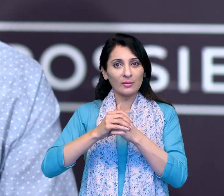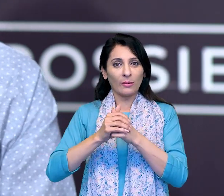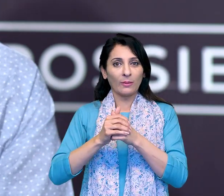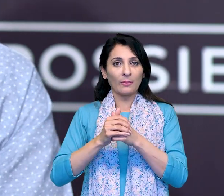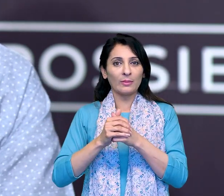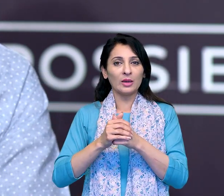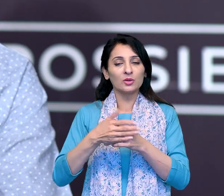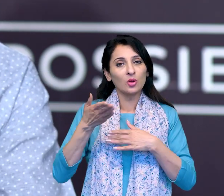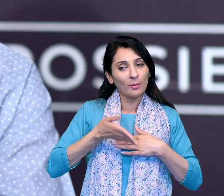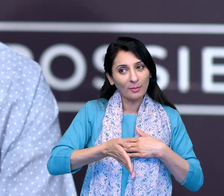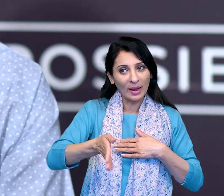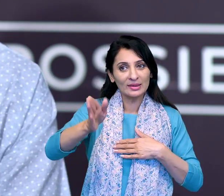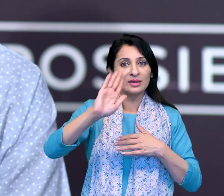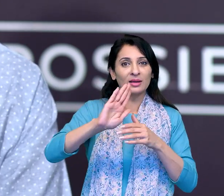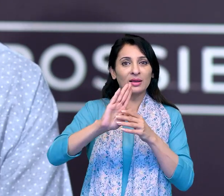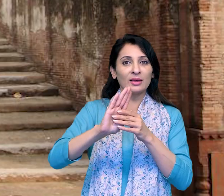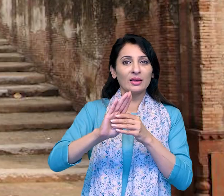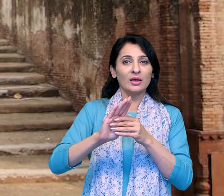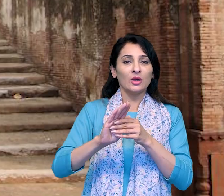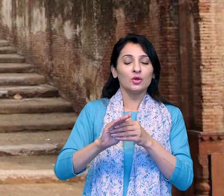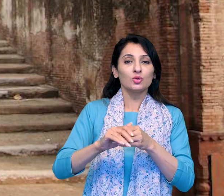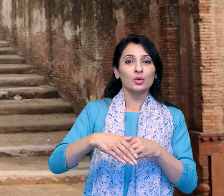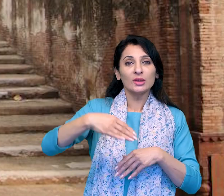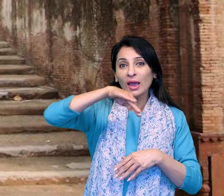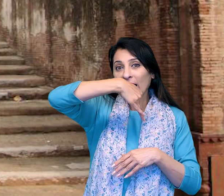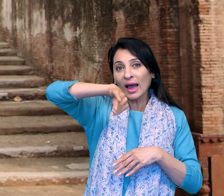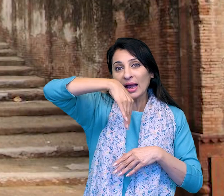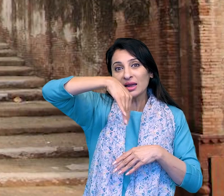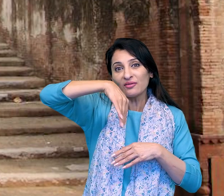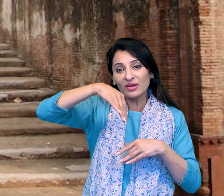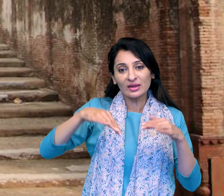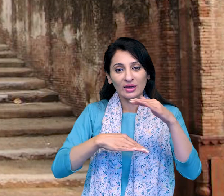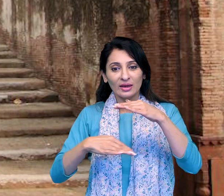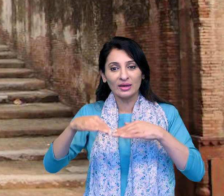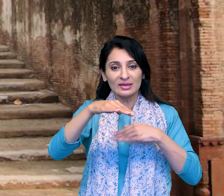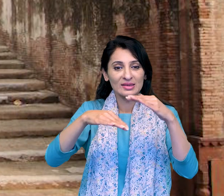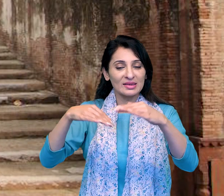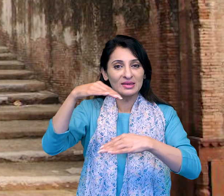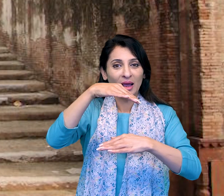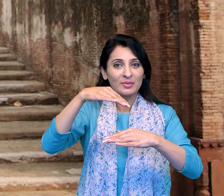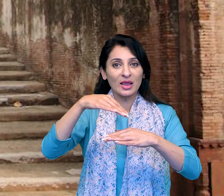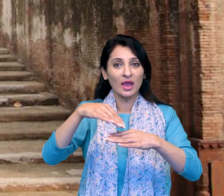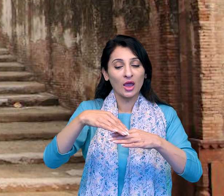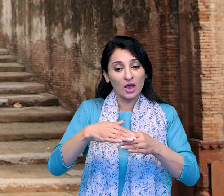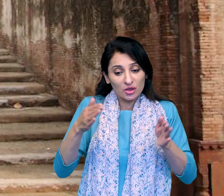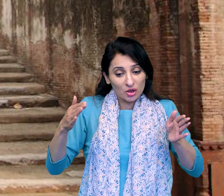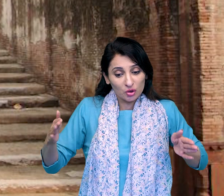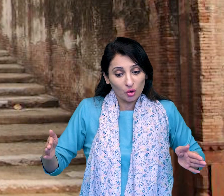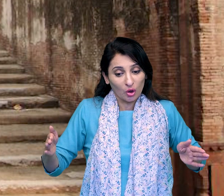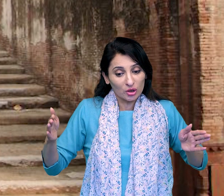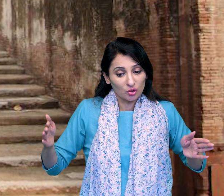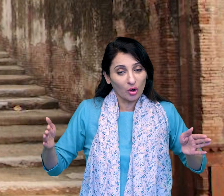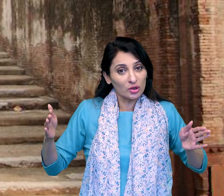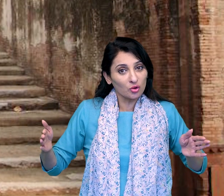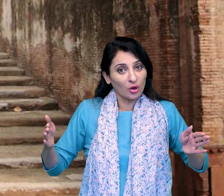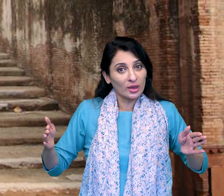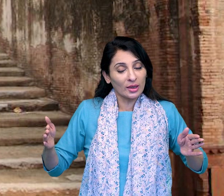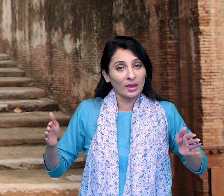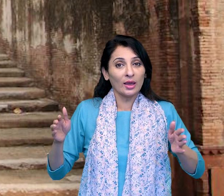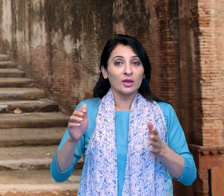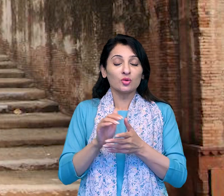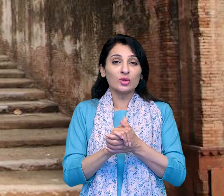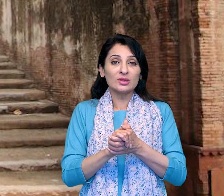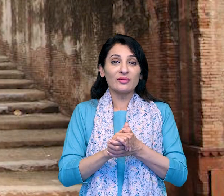से अगर हम बाहर जाएं तो अब हम अपने एग्जिट पार्ट की तरफ जा रहे हैं की एलिफेंट स्टेप्स जो आप देख रहे हैं यह बड़े एलिफेंट स्टेप्स जो